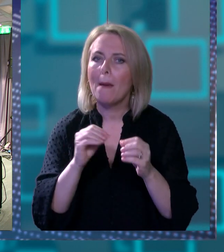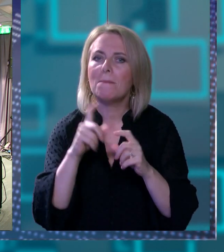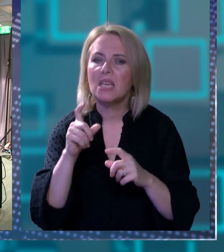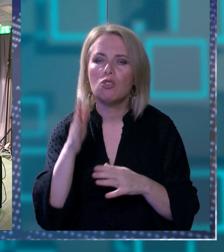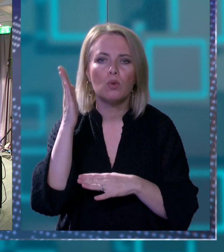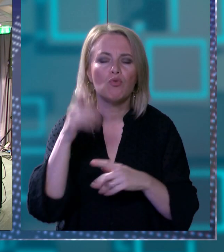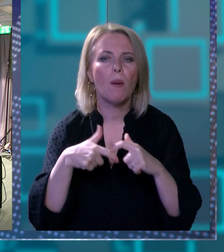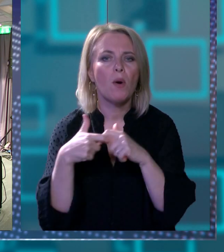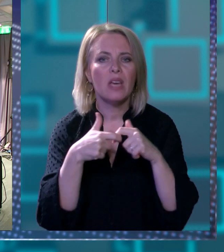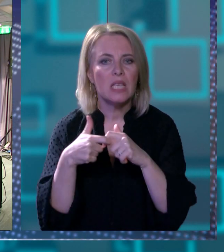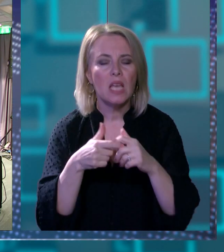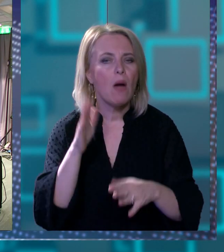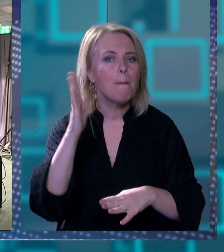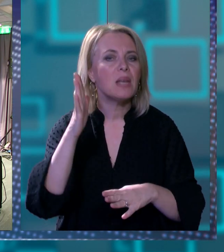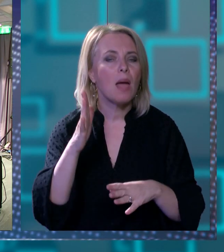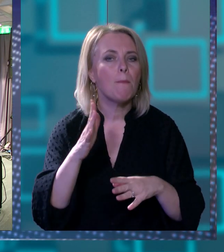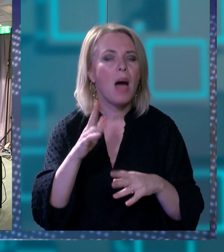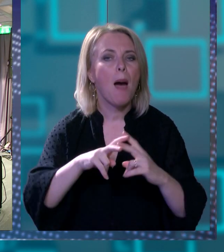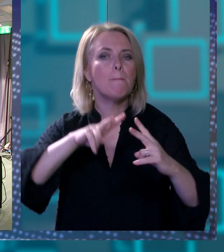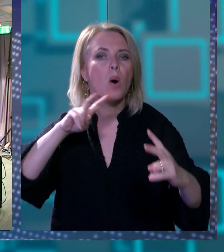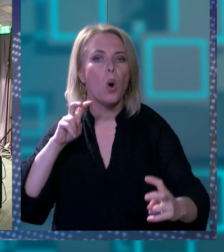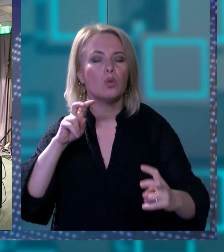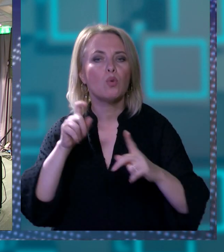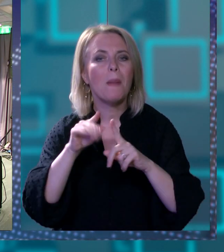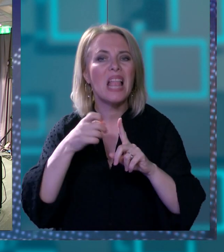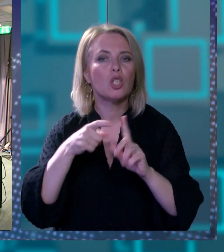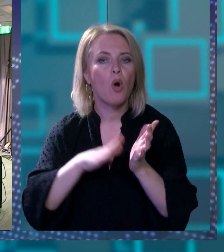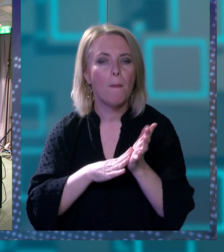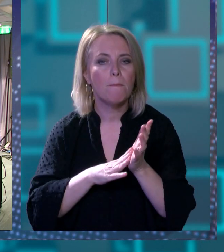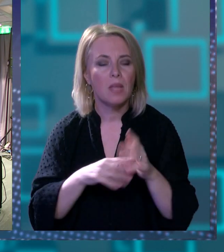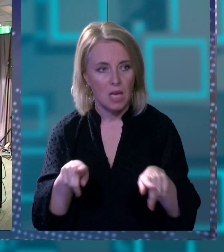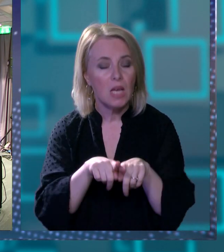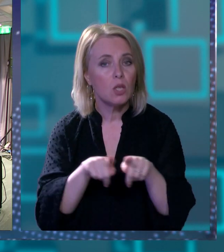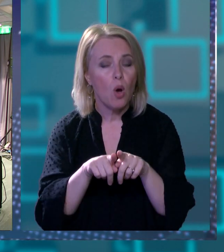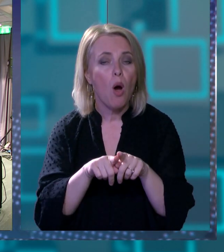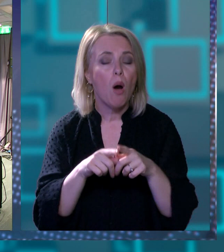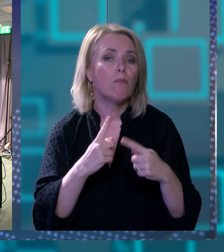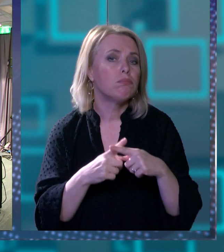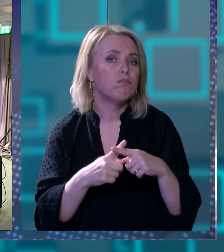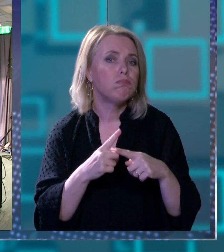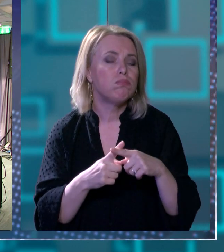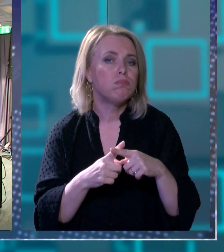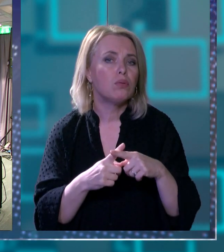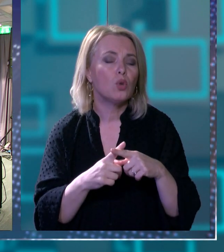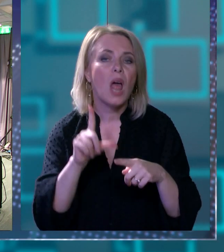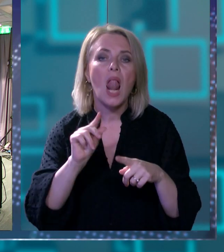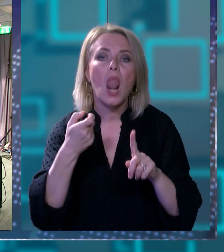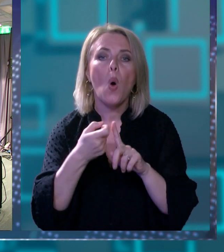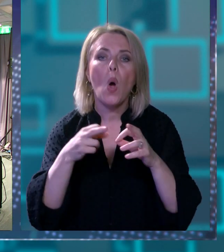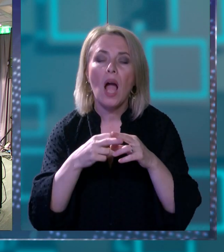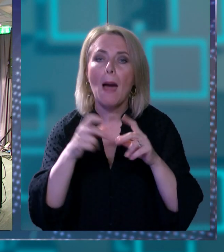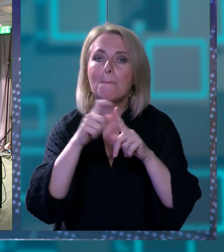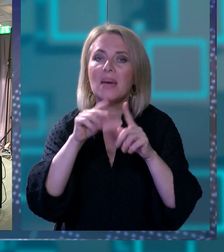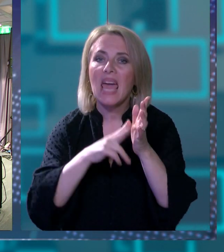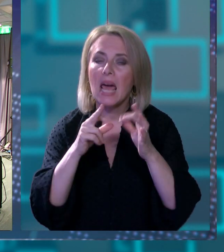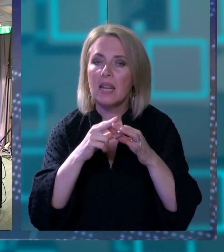tu buduće povezivanje prema Pelješkom mostu, ali naravno i nadovezano na Luku Perna koja će biti